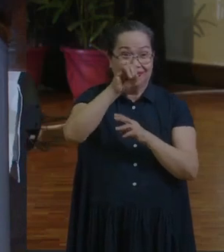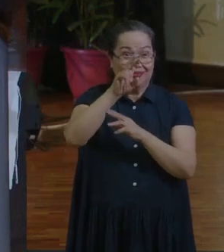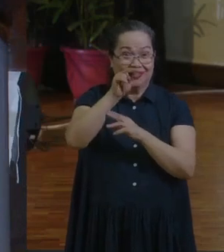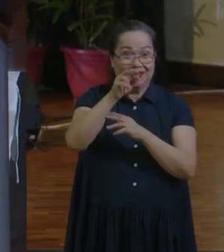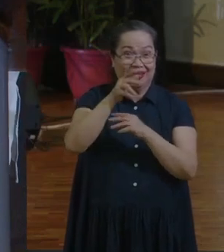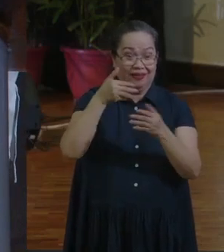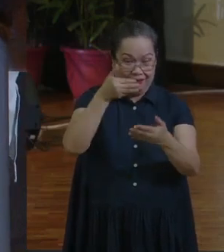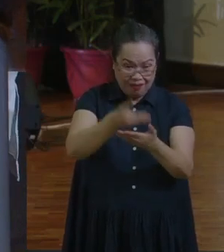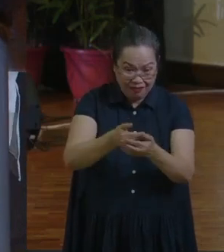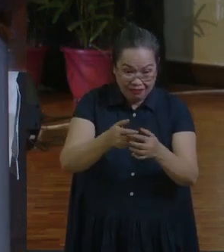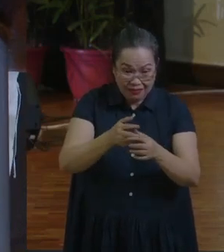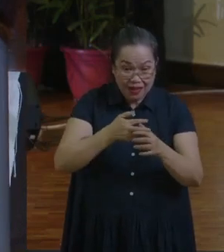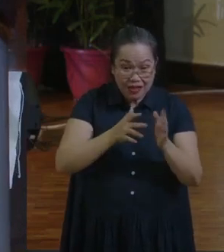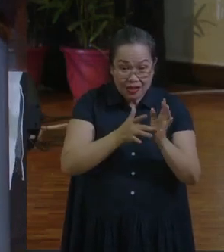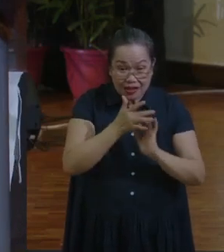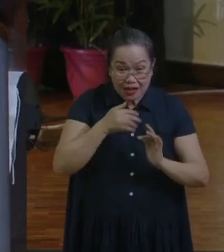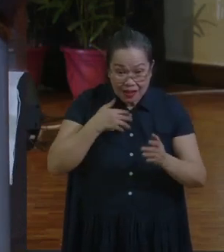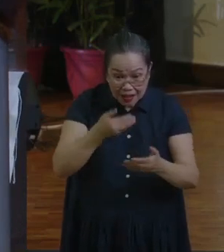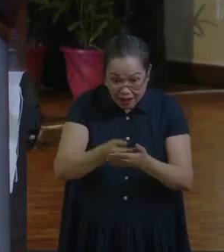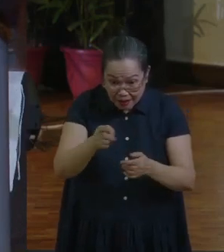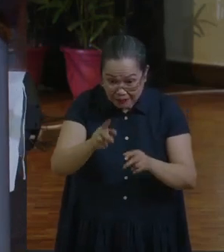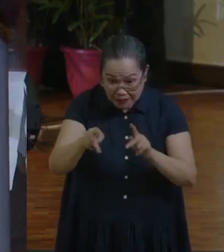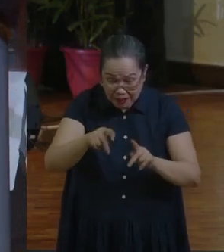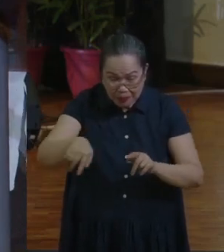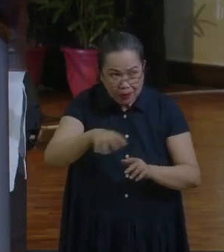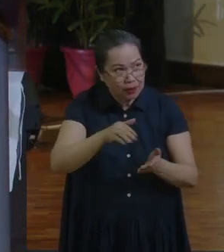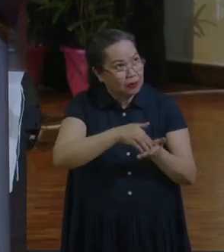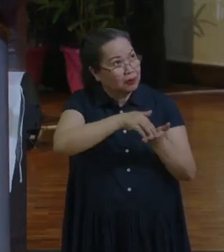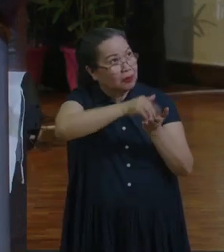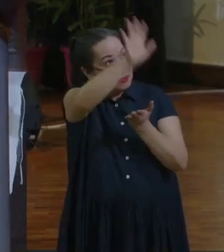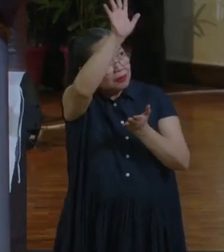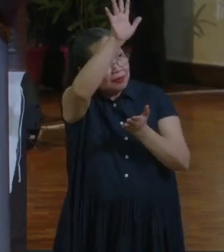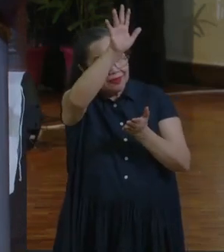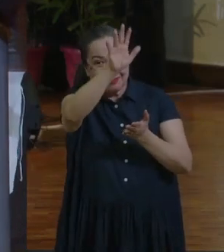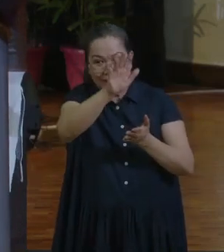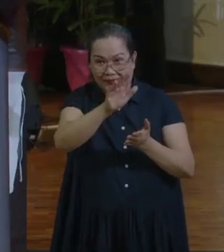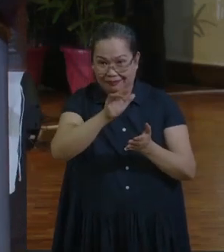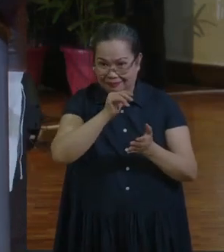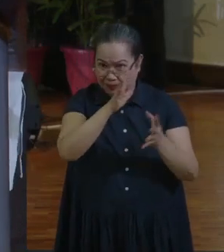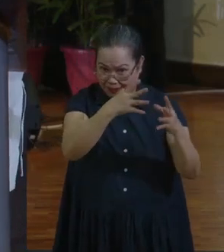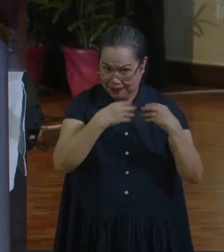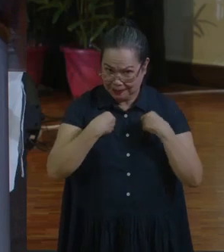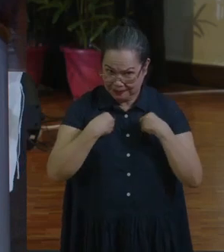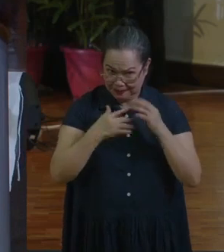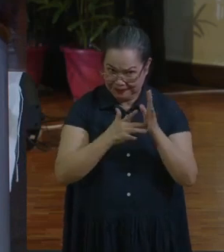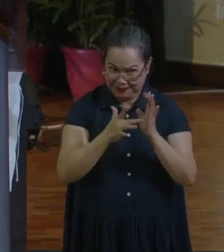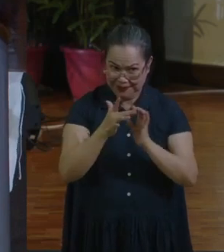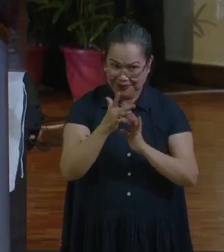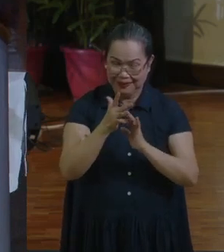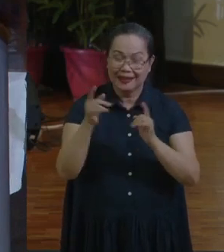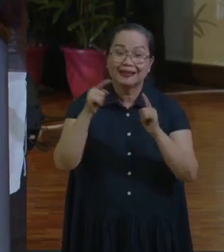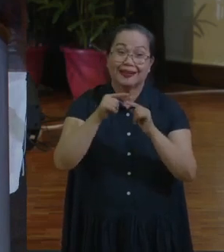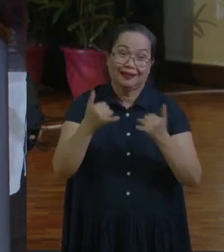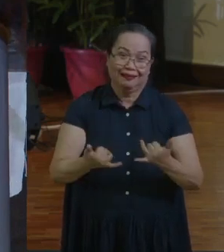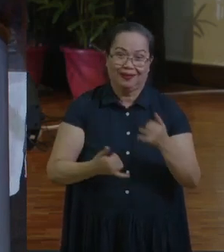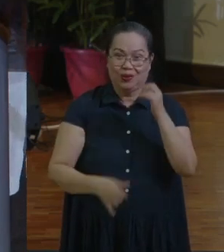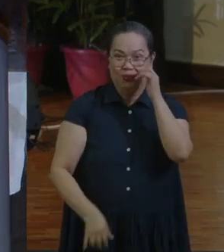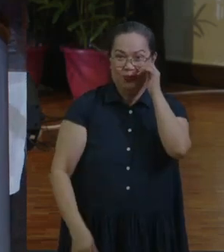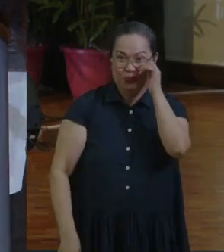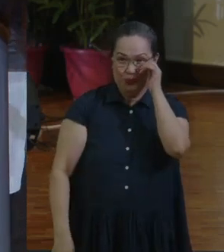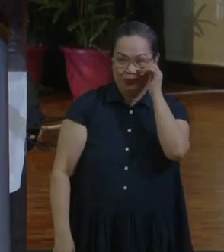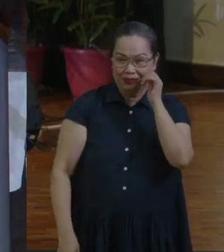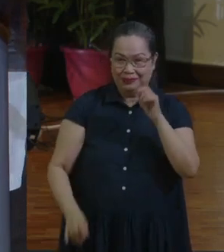own, but His own people did not receive Him. Ang sabi sa